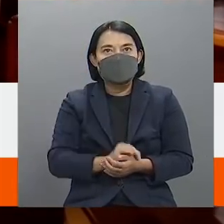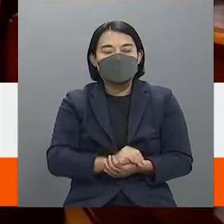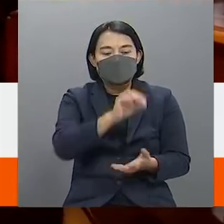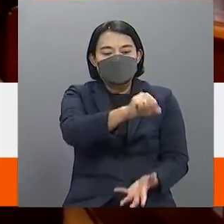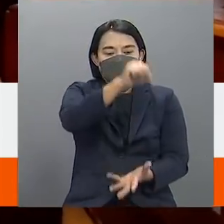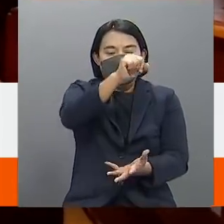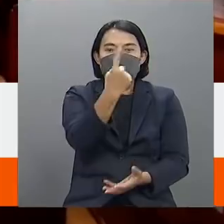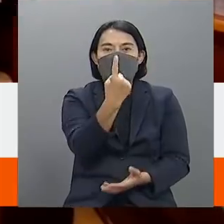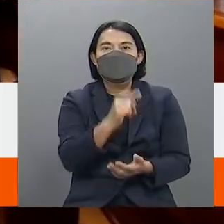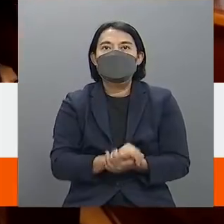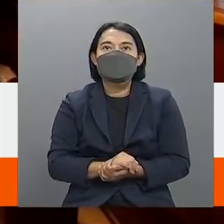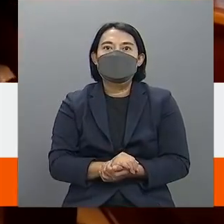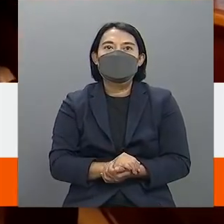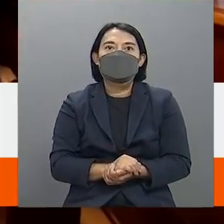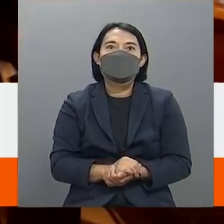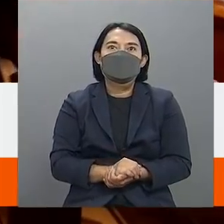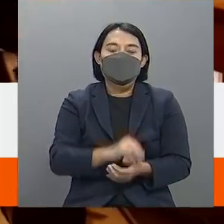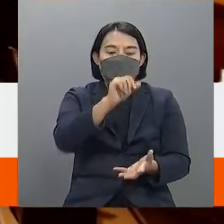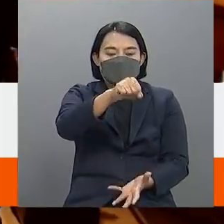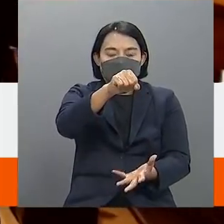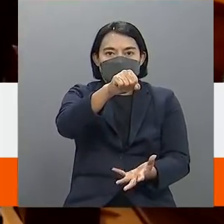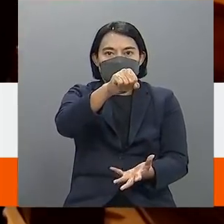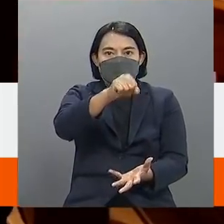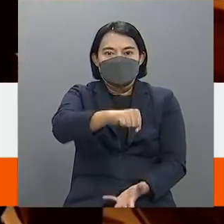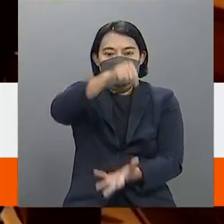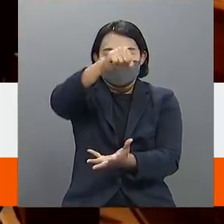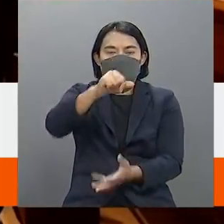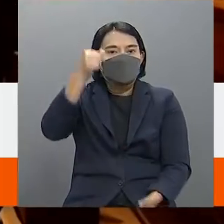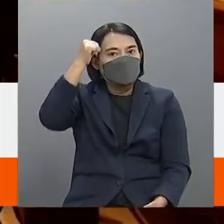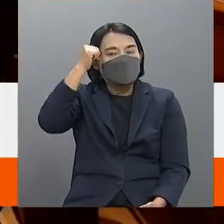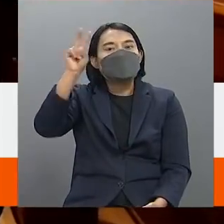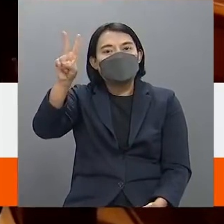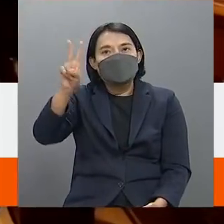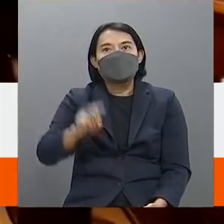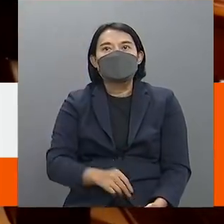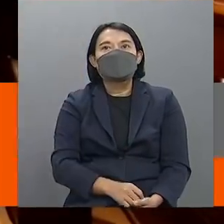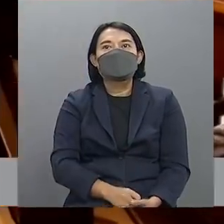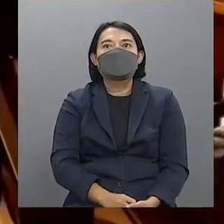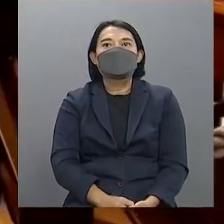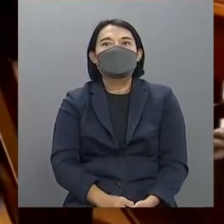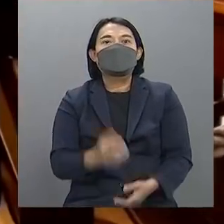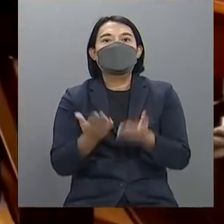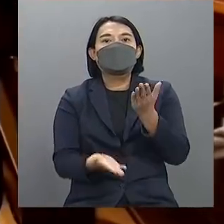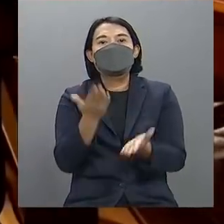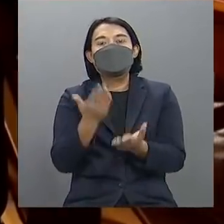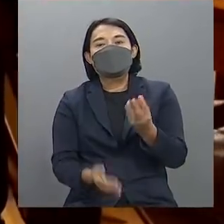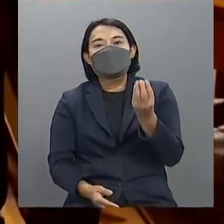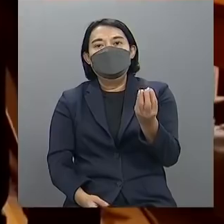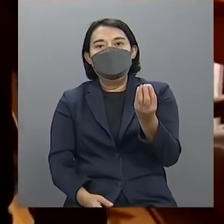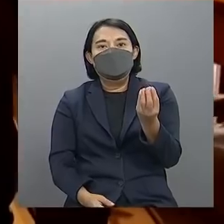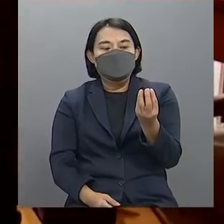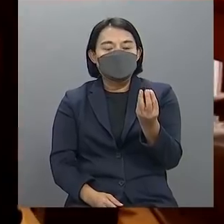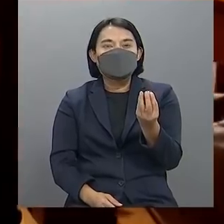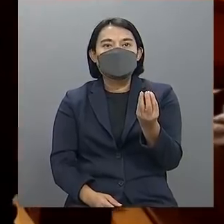2นะ2วันใช้ทีนึงมันก็แล้วแต่เป็นลูกนะบางลูกพอบางทีก็ได้ม